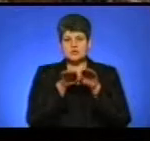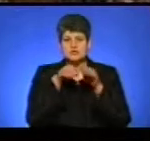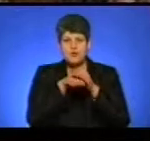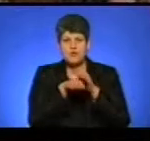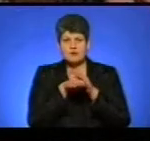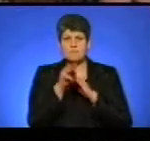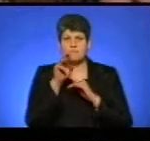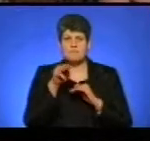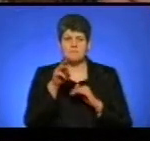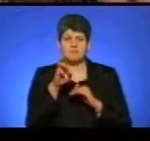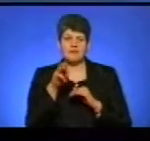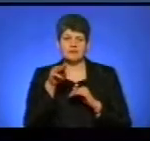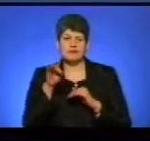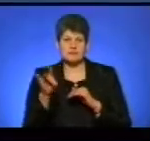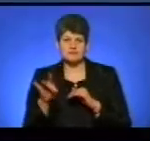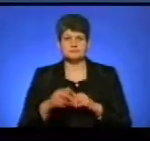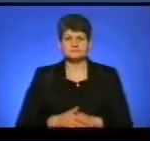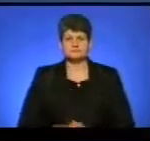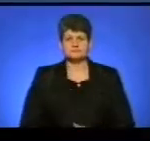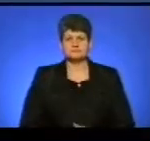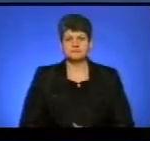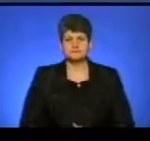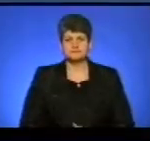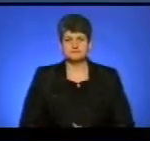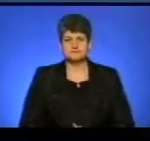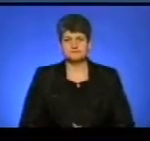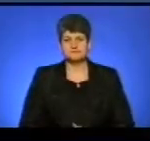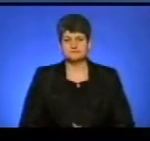зв'язати докупи, можна накрити танок.